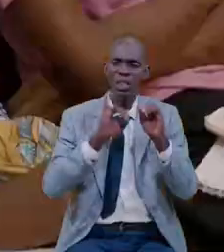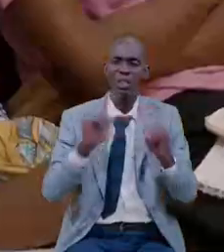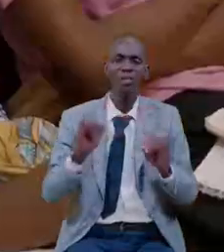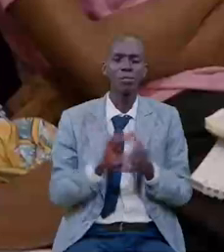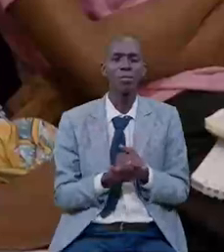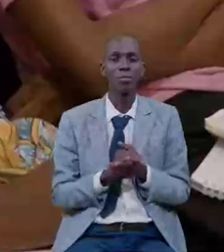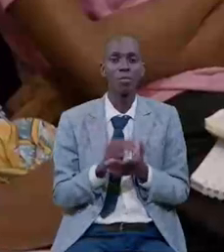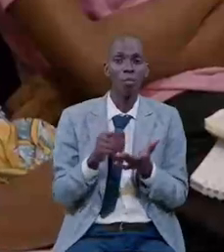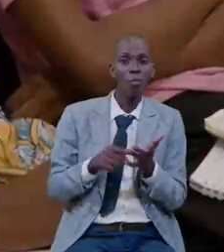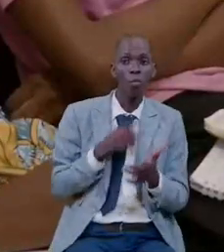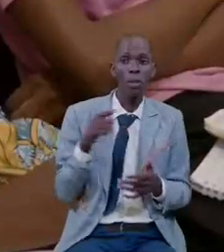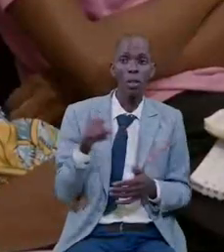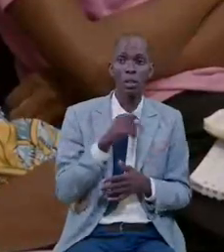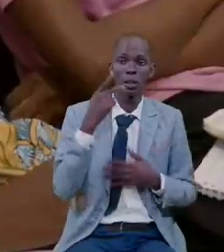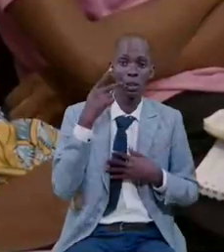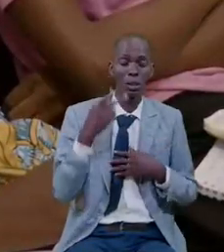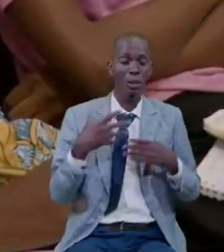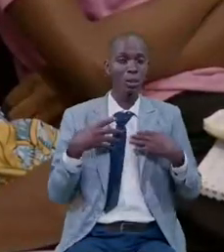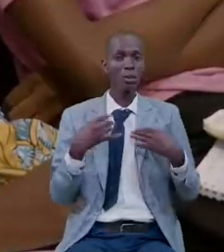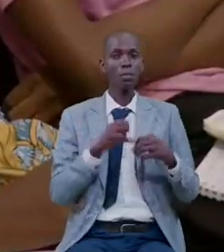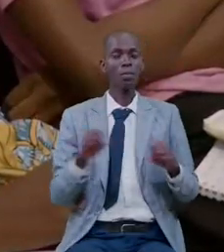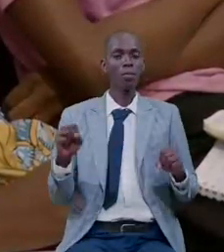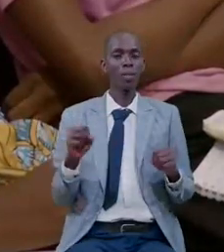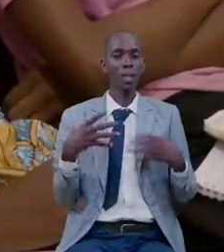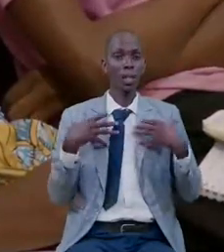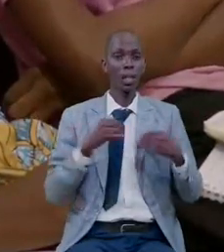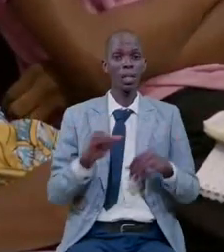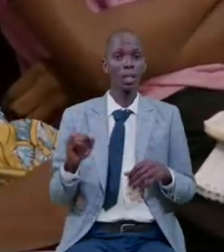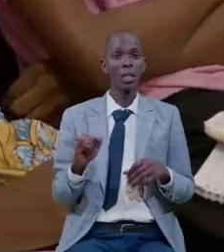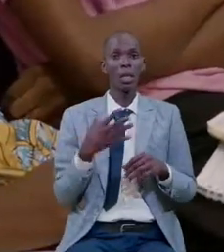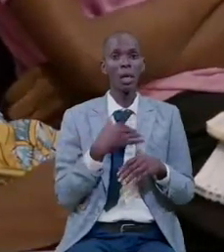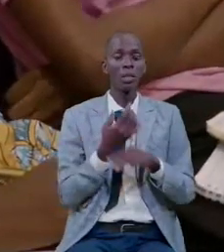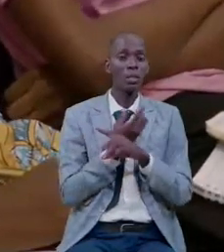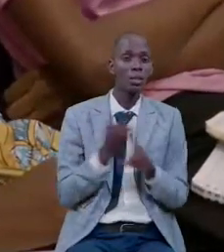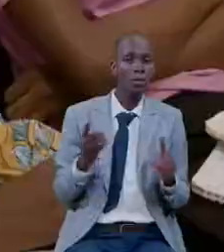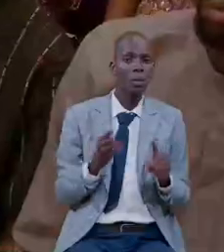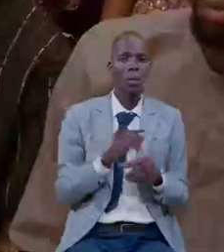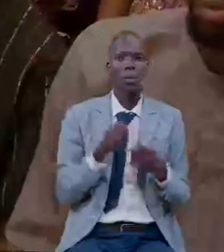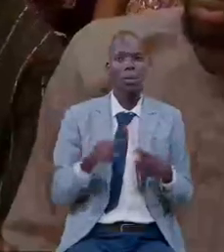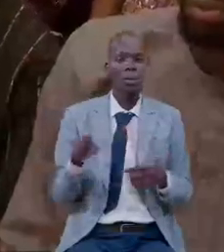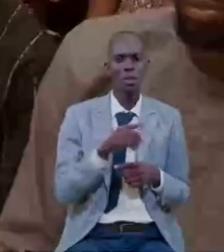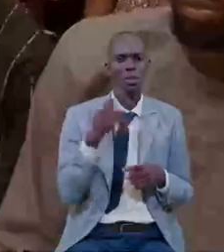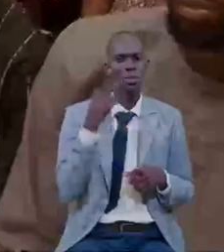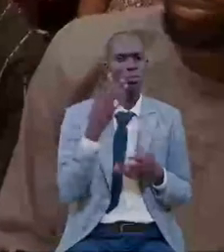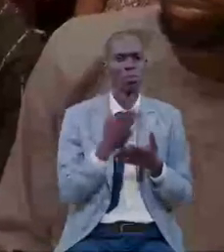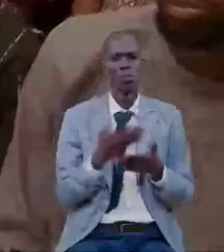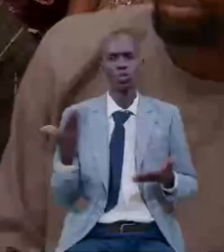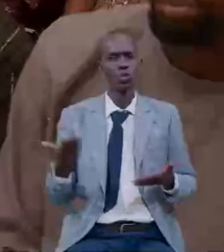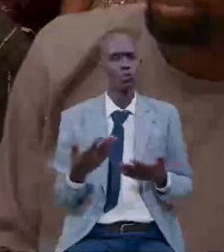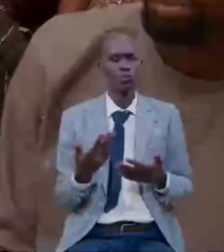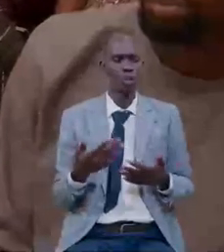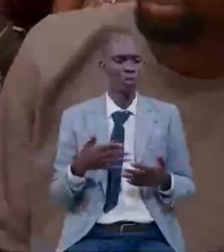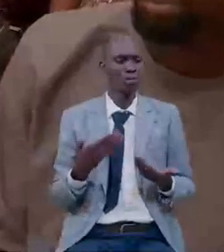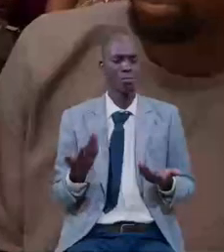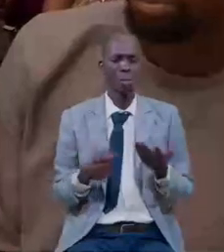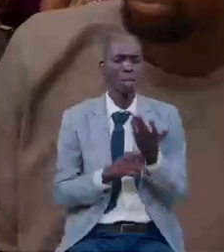prêchent. Dès qu'ils voient la guérison, la délivrance, et dès qu'ils voient quelque chose de sensationnel, car l'homme